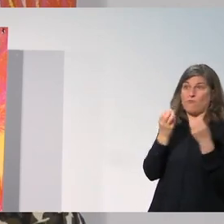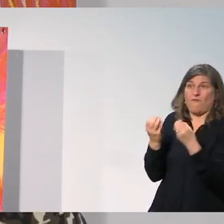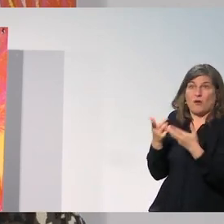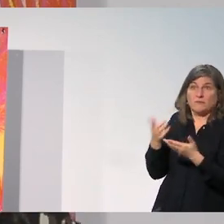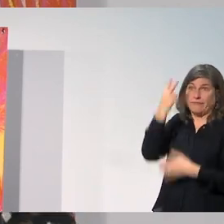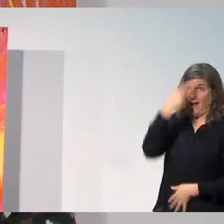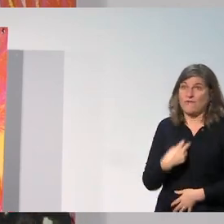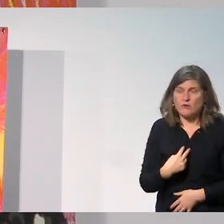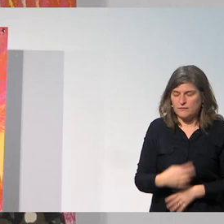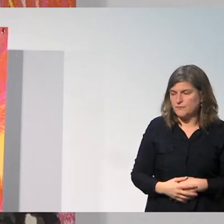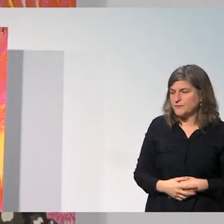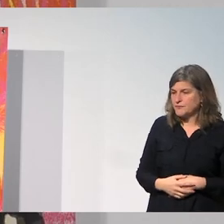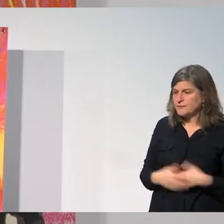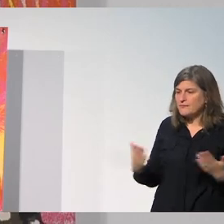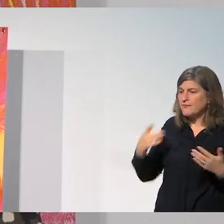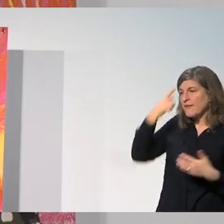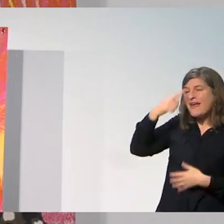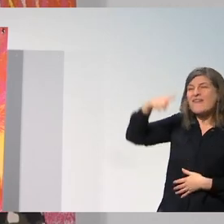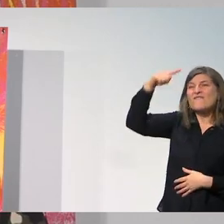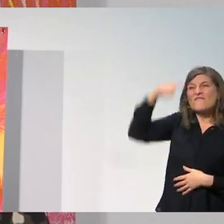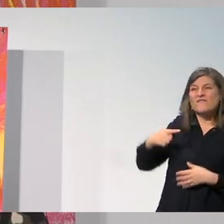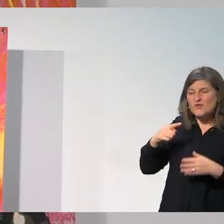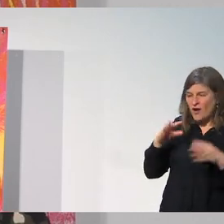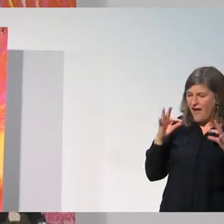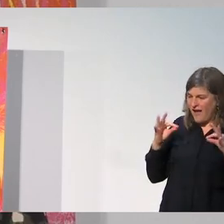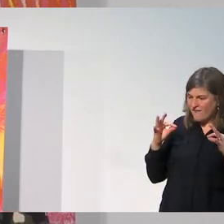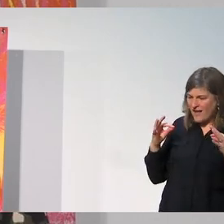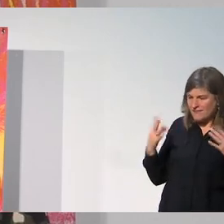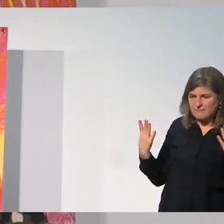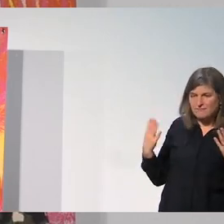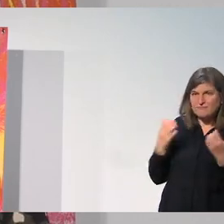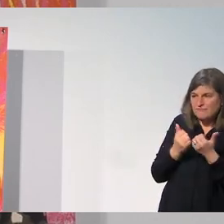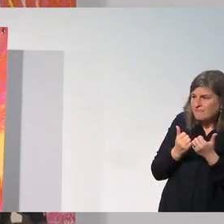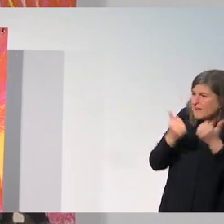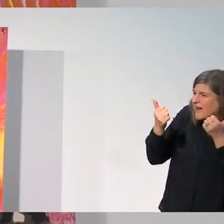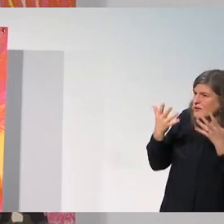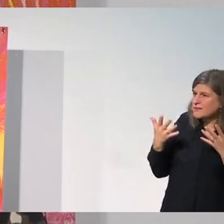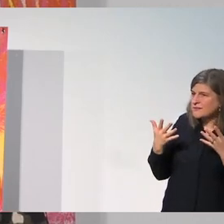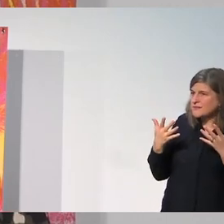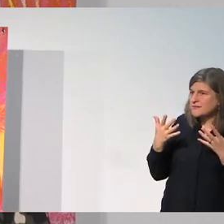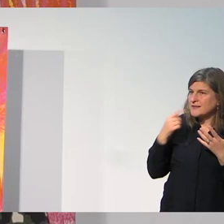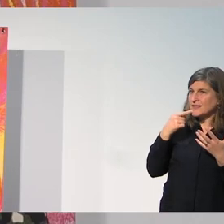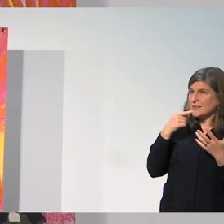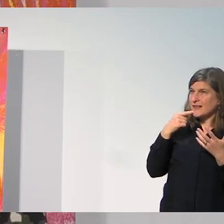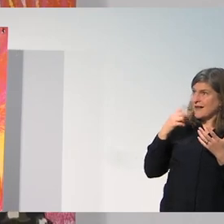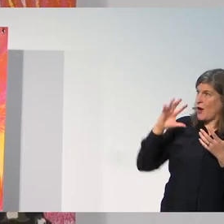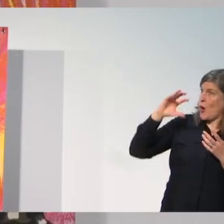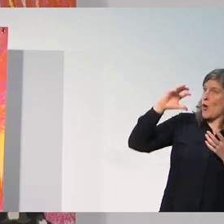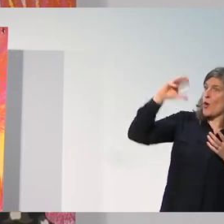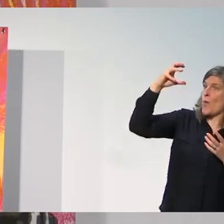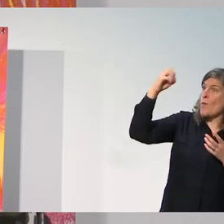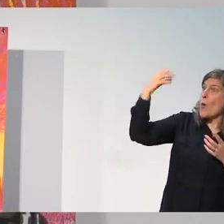Comment la philosophie pense-t-elle ce paradoxe finalement entre la vision, donc la lumière, le fait de